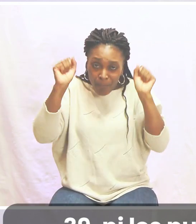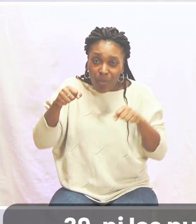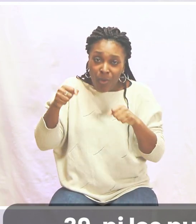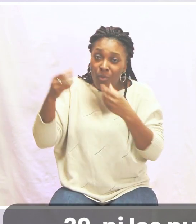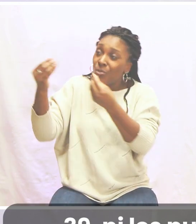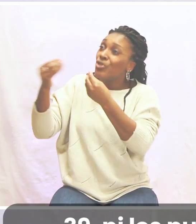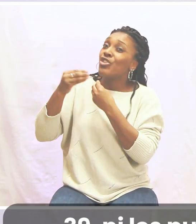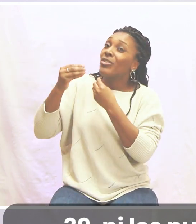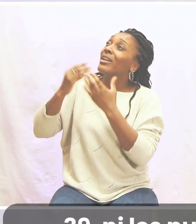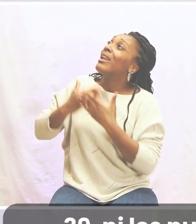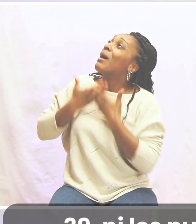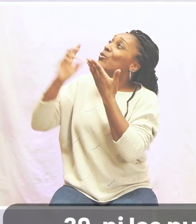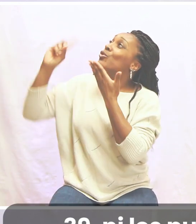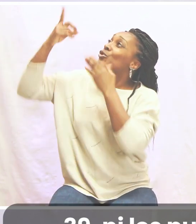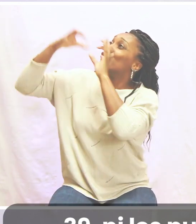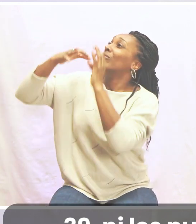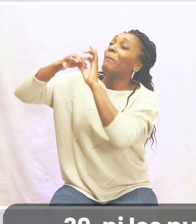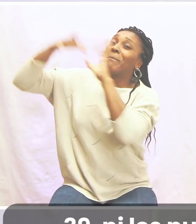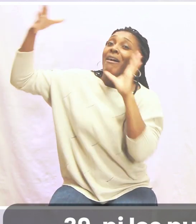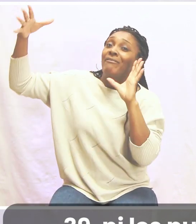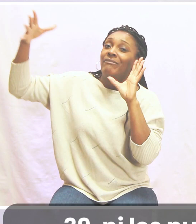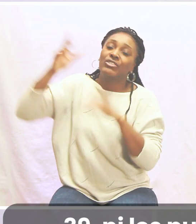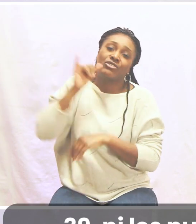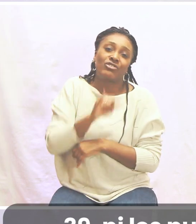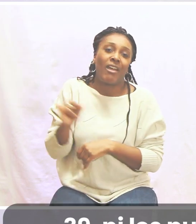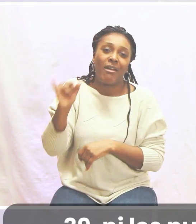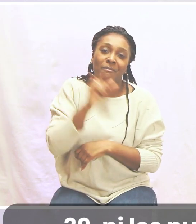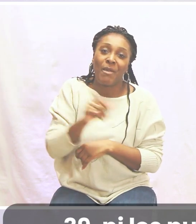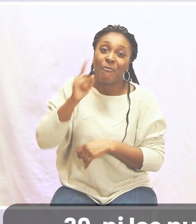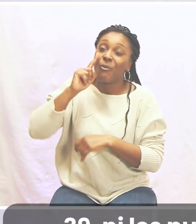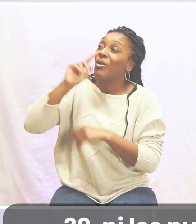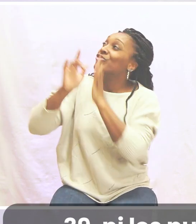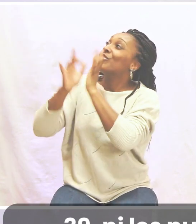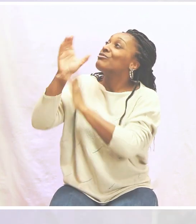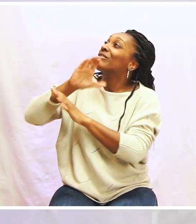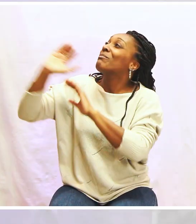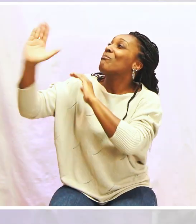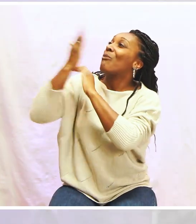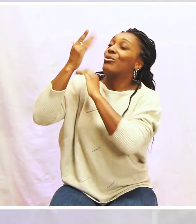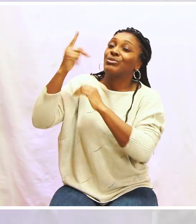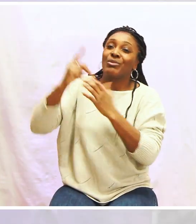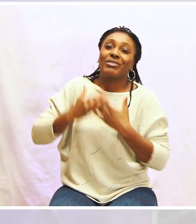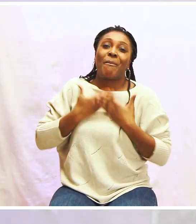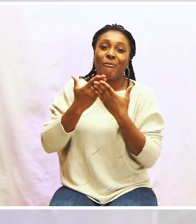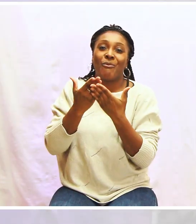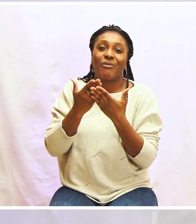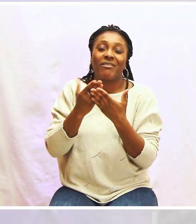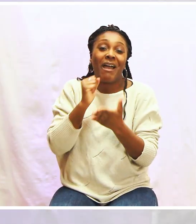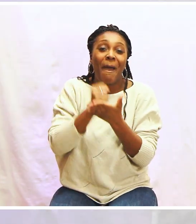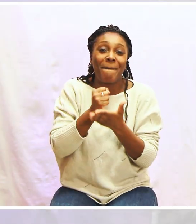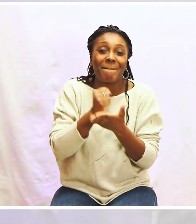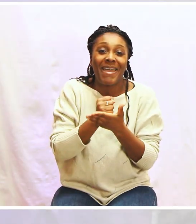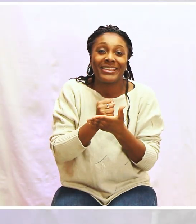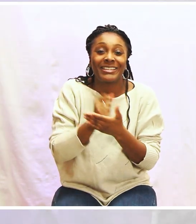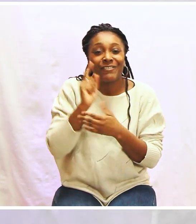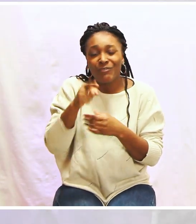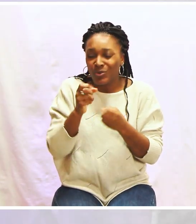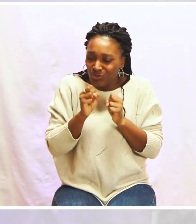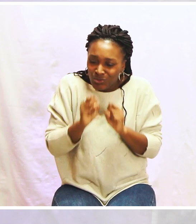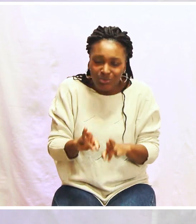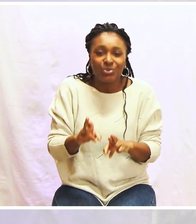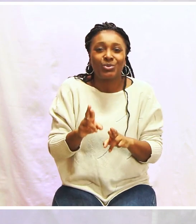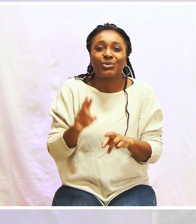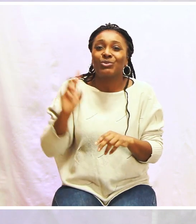Dieu manifesté en Jésus-Christ, notre Seigneur. Amen. Tu es dans l'assurance de Dieu.